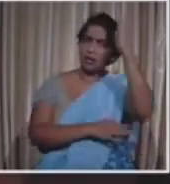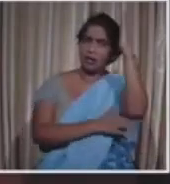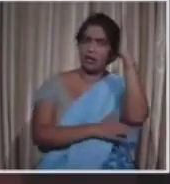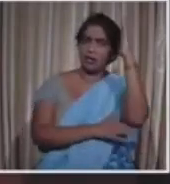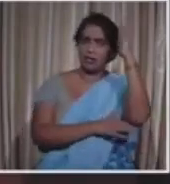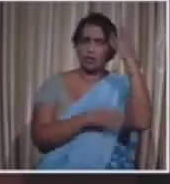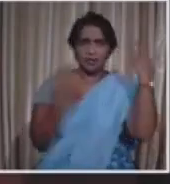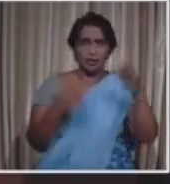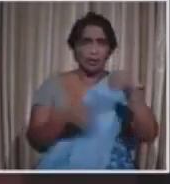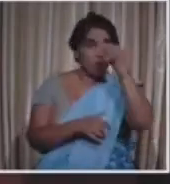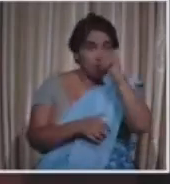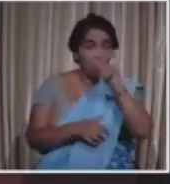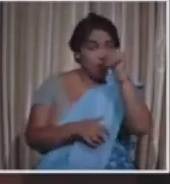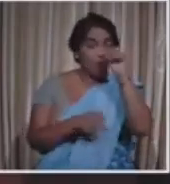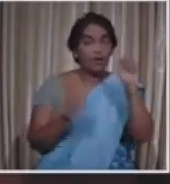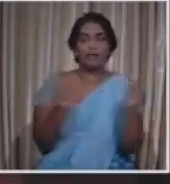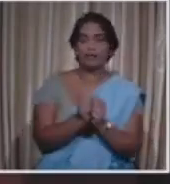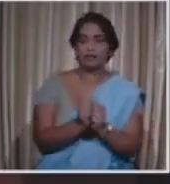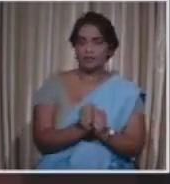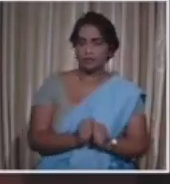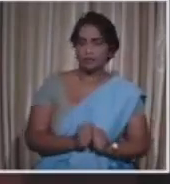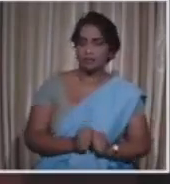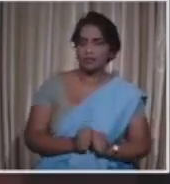අතිස්සුවේ හොරකම් කරන්න